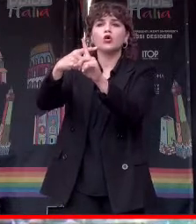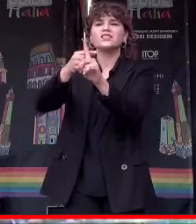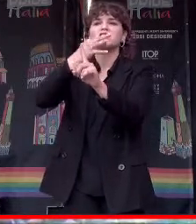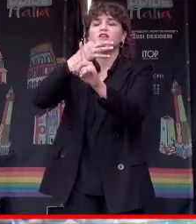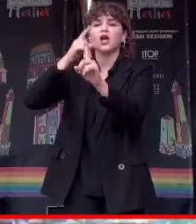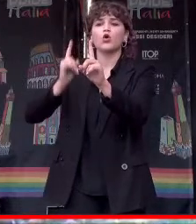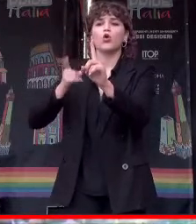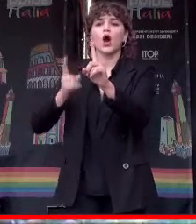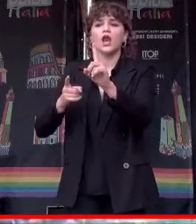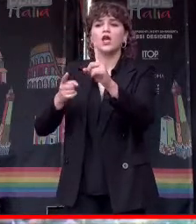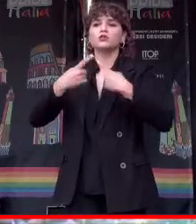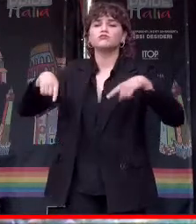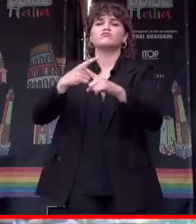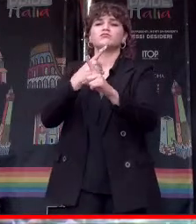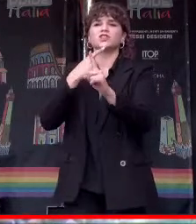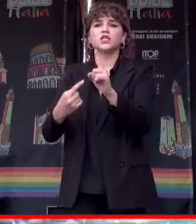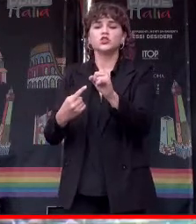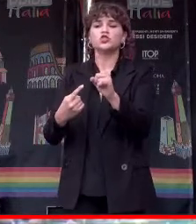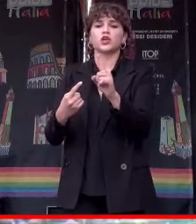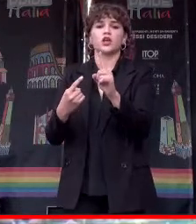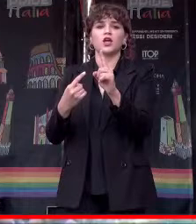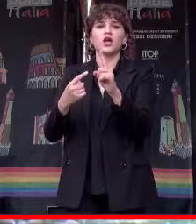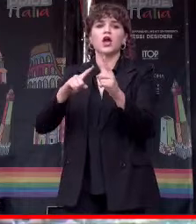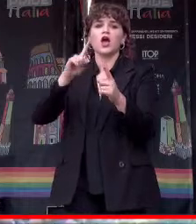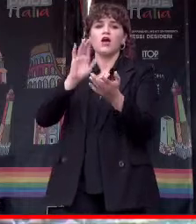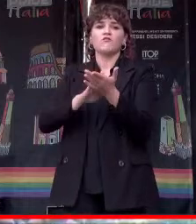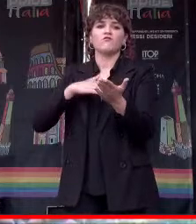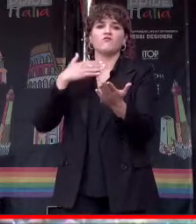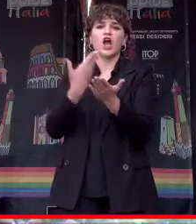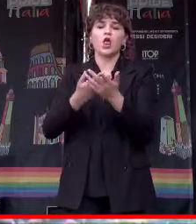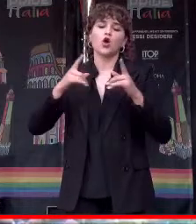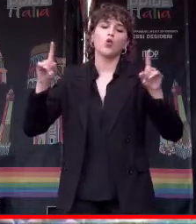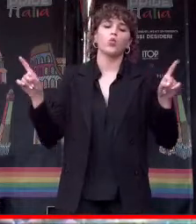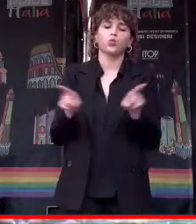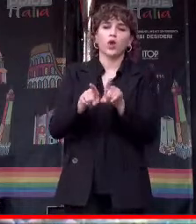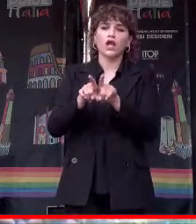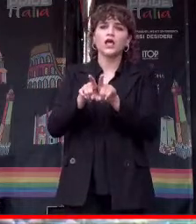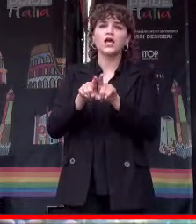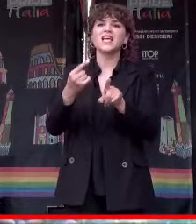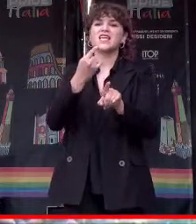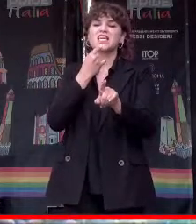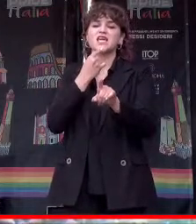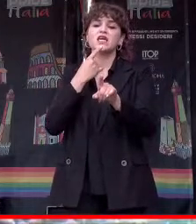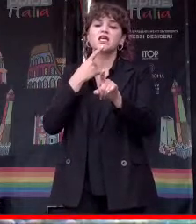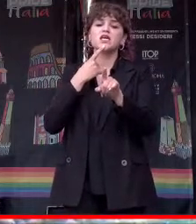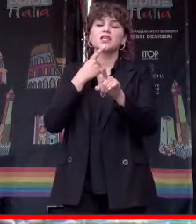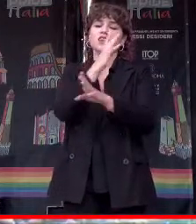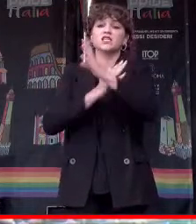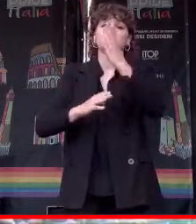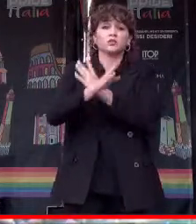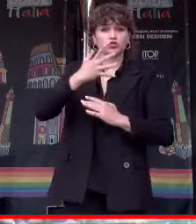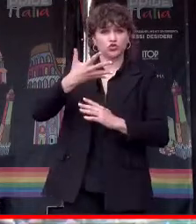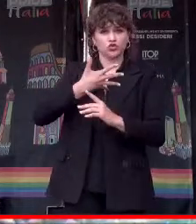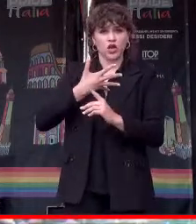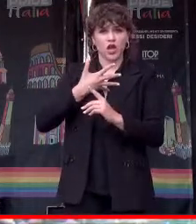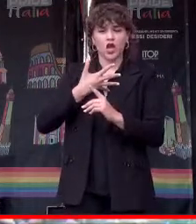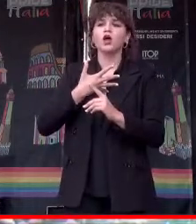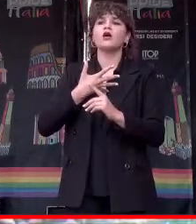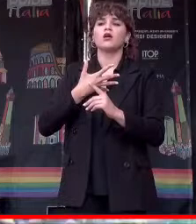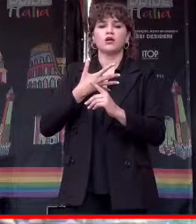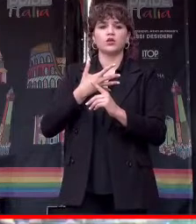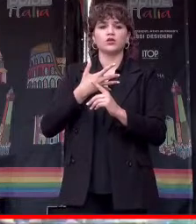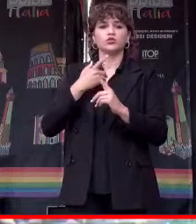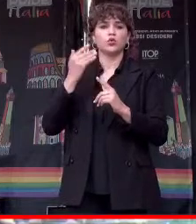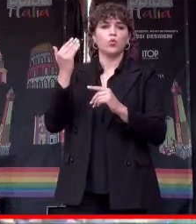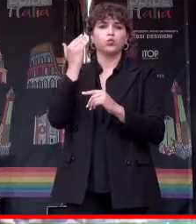volta, se l'unità di misura è di chi ha una disabilità vorrà dire che tutti e tutte potremo camminare,